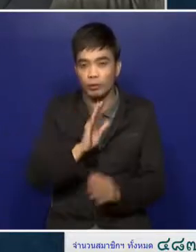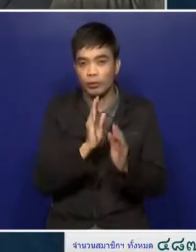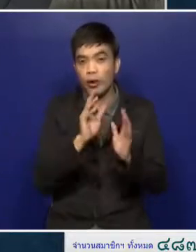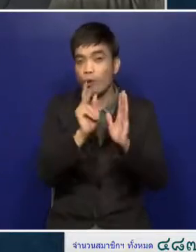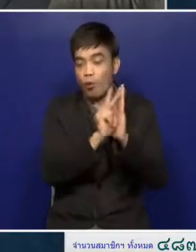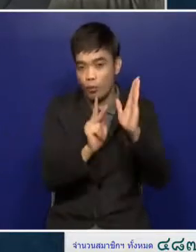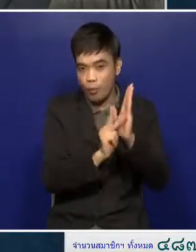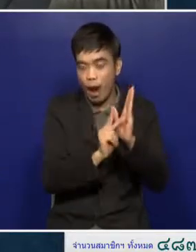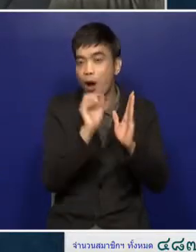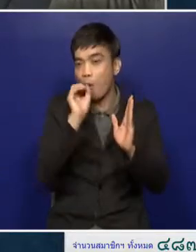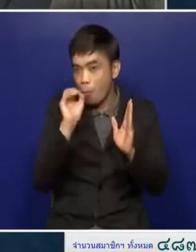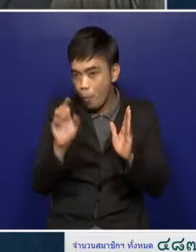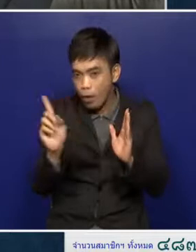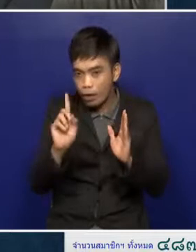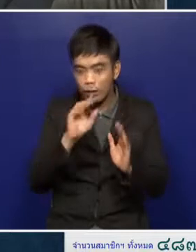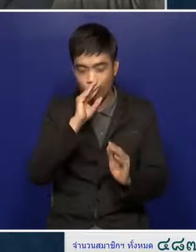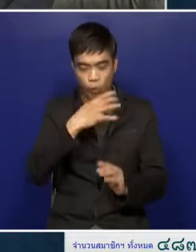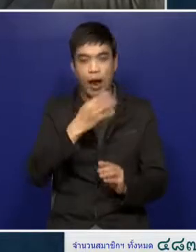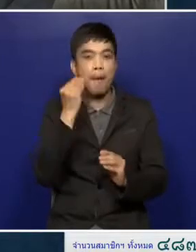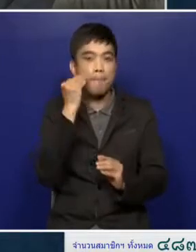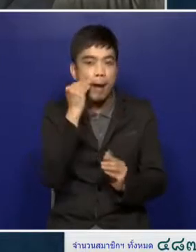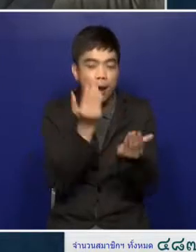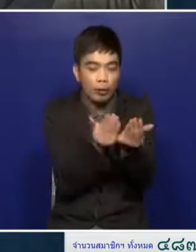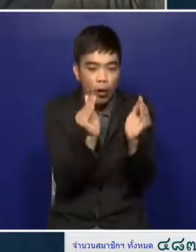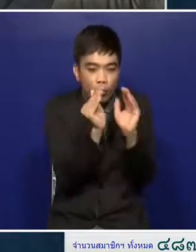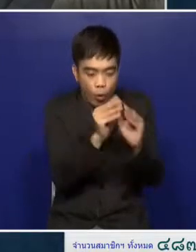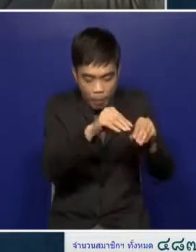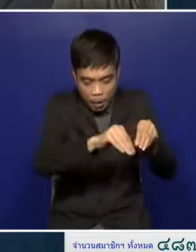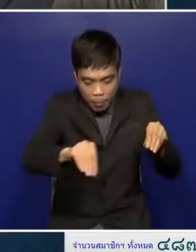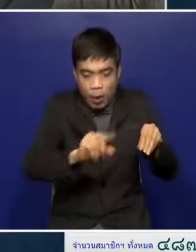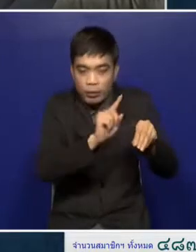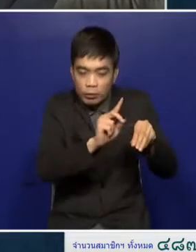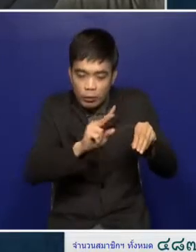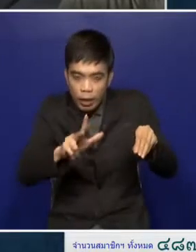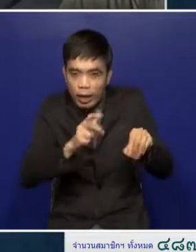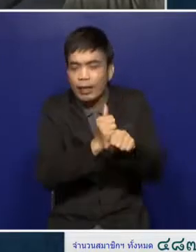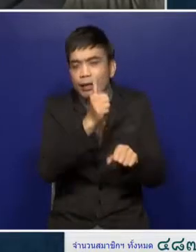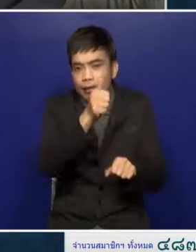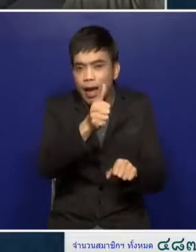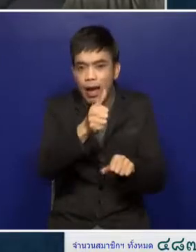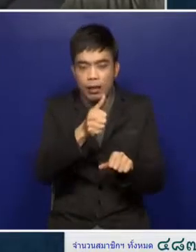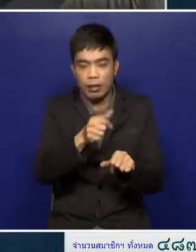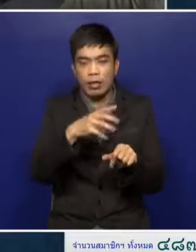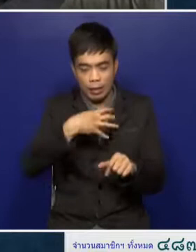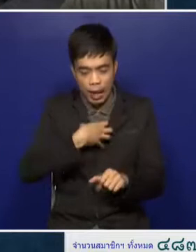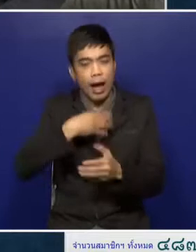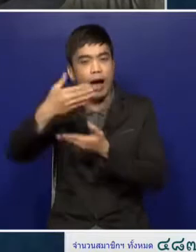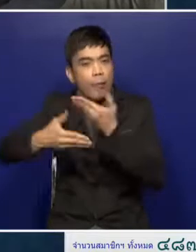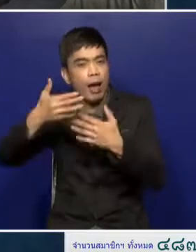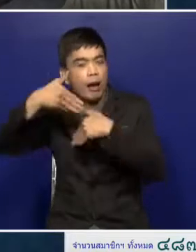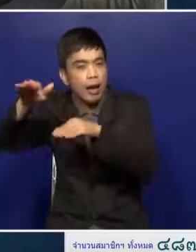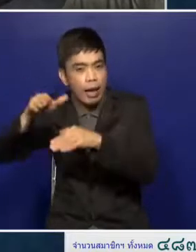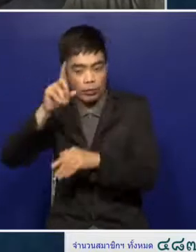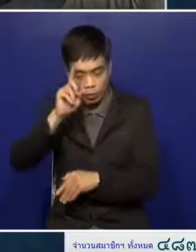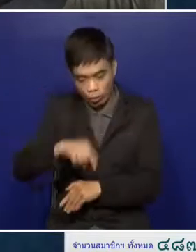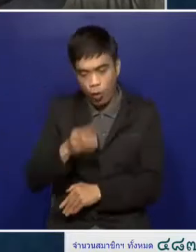มากกว่าบ้านละ1ต้นหรือ3ต้นตามที่กฎหมายกำหนดเนี่ยต้องการจะปลูกเป็นพืชเศรษฐกิจอันนี้ก็ต้องขออนุญาตต่อปปส.นะ